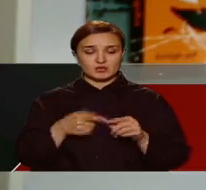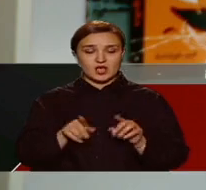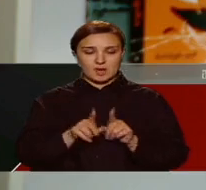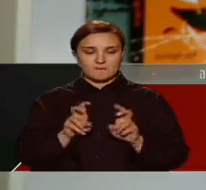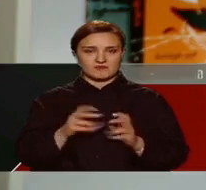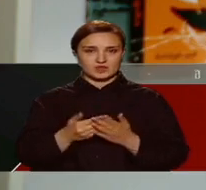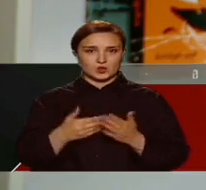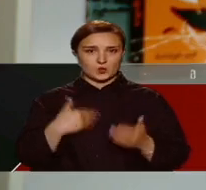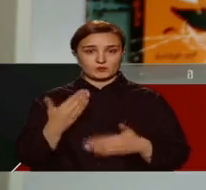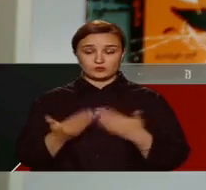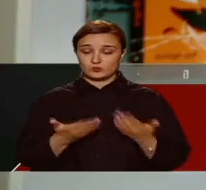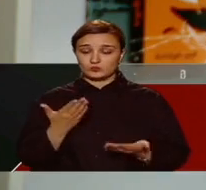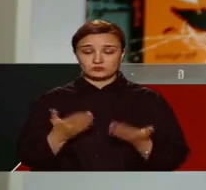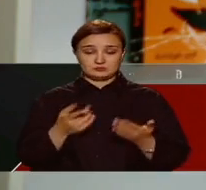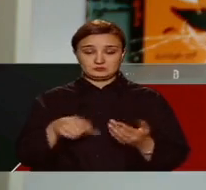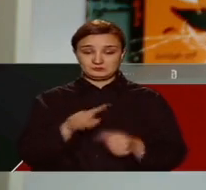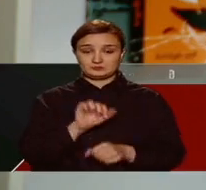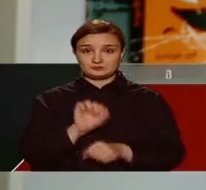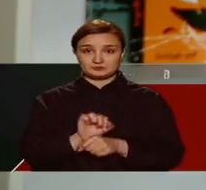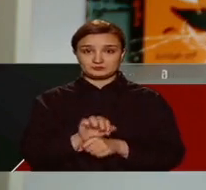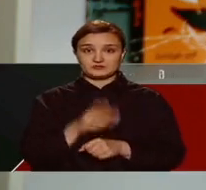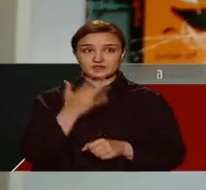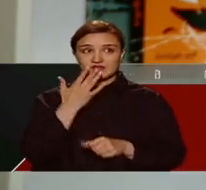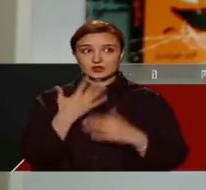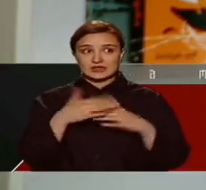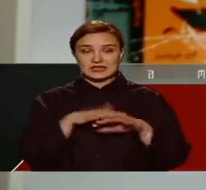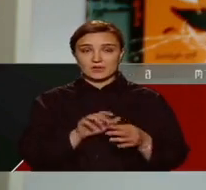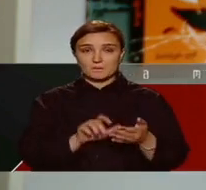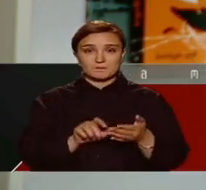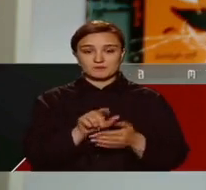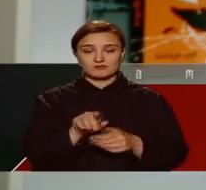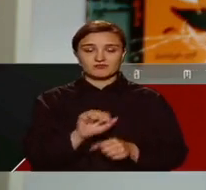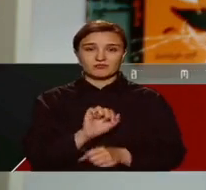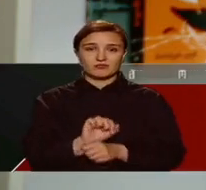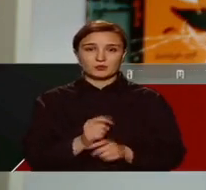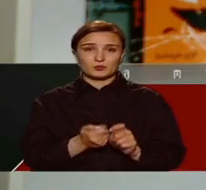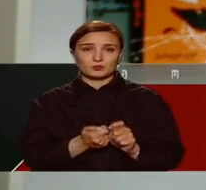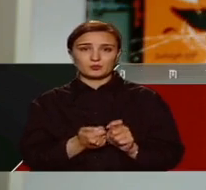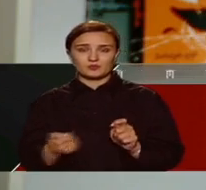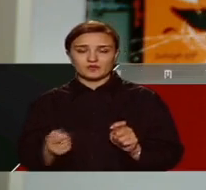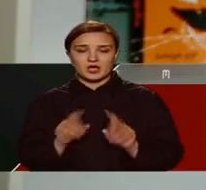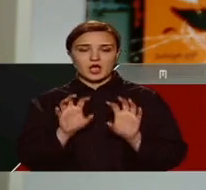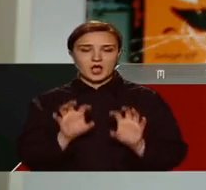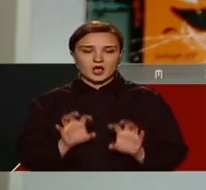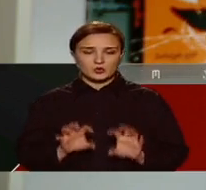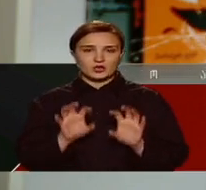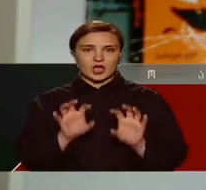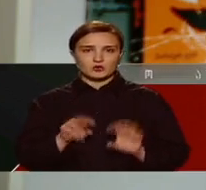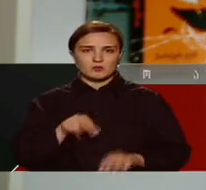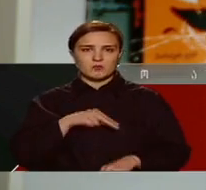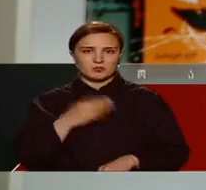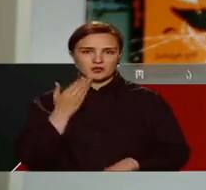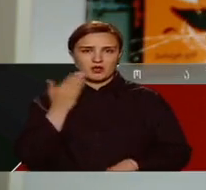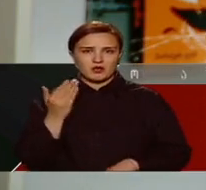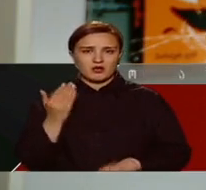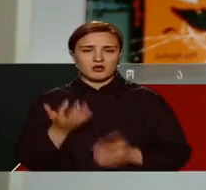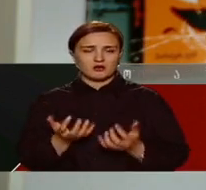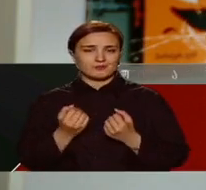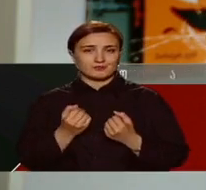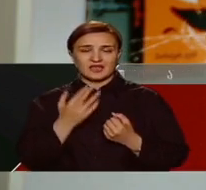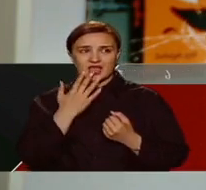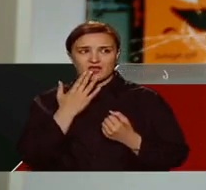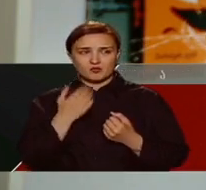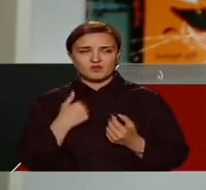რეკომენდაცია. თუ არა გაჩერებული იქნება შენი ევროინტეგრაციის პროცესი, რაც არ უნდა ილაპარაკონ და რაც არ უნდა კანონები მიიღონ აქ პარლამენტში იმისთვის, რომ ეს